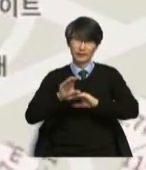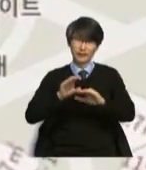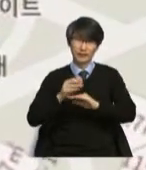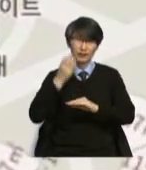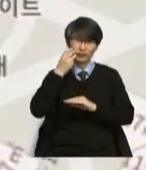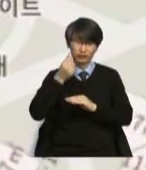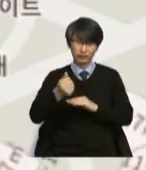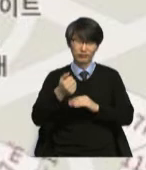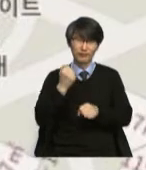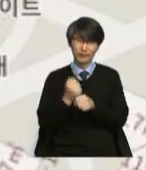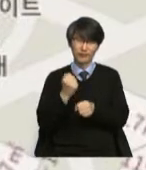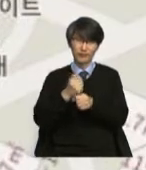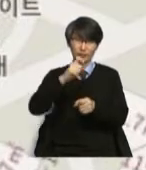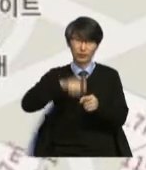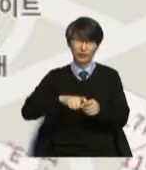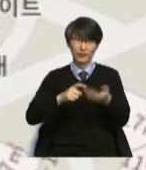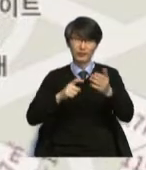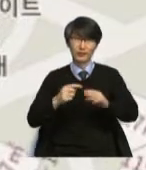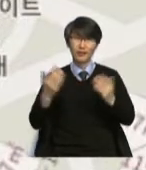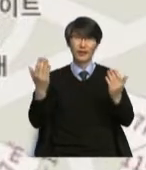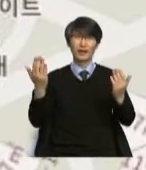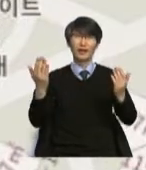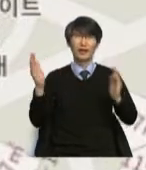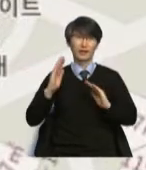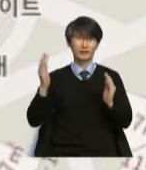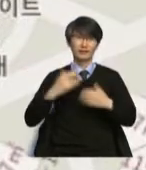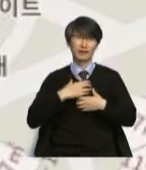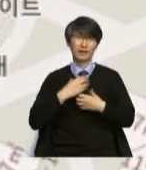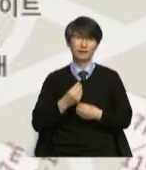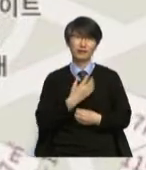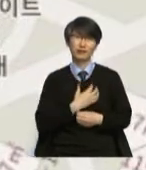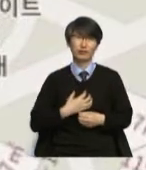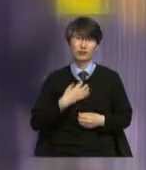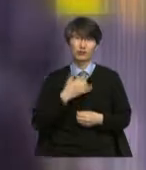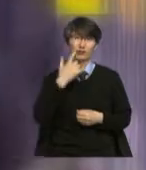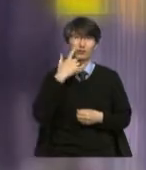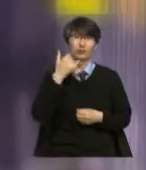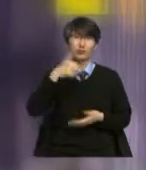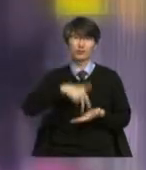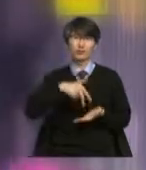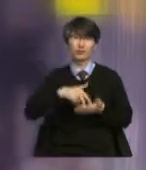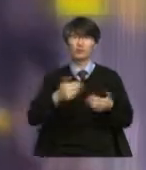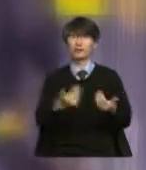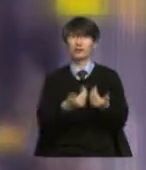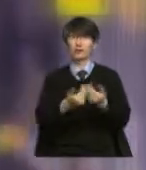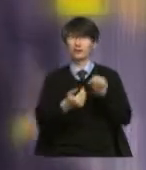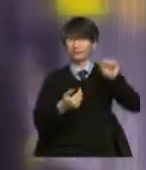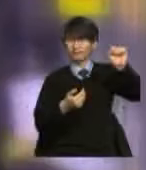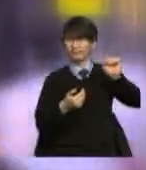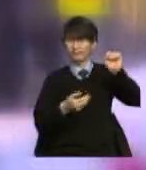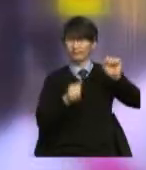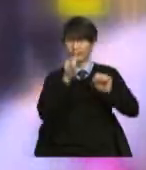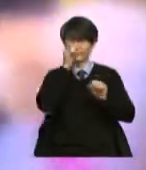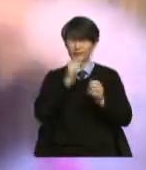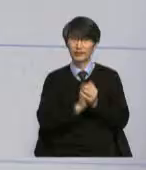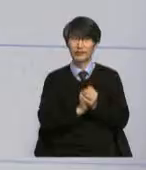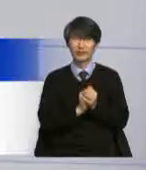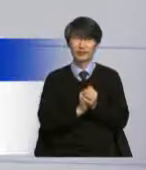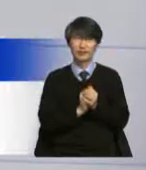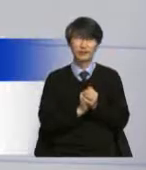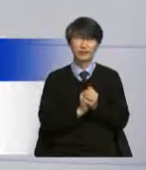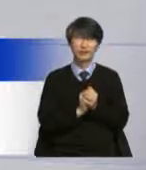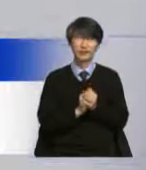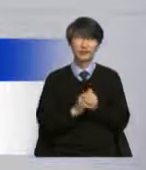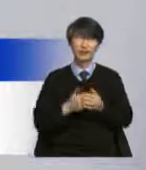하겠다는 보관이었습니다. 하지만 학생들의 안전을 걱정하는 학부모들의 반발이 거셌습니다. 등하교 시간